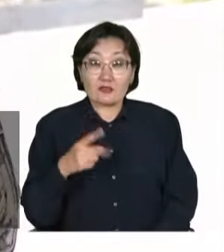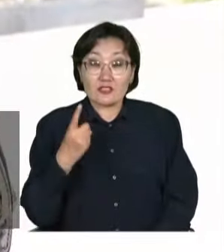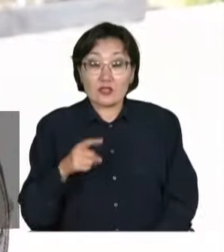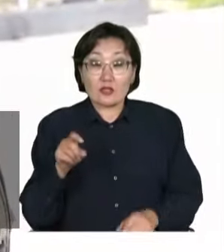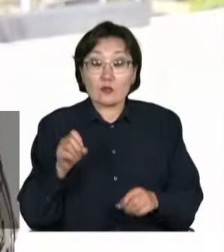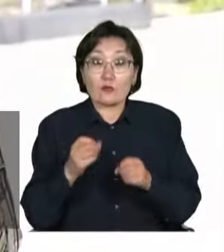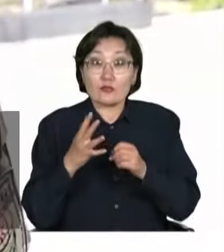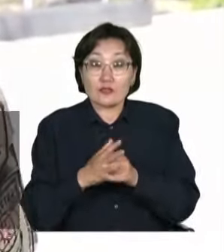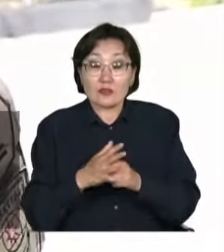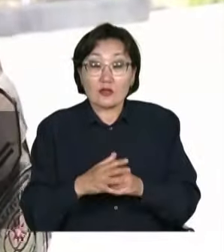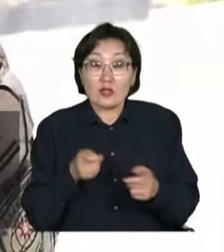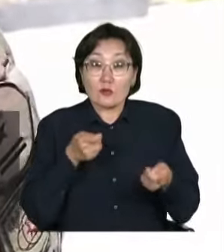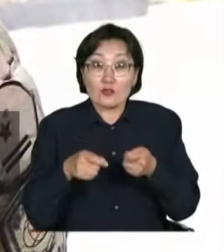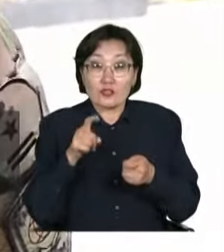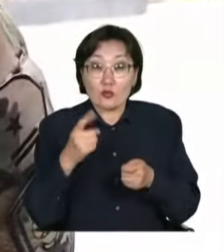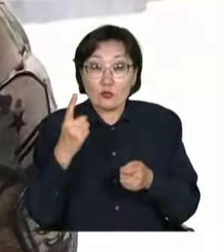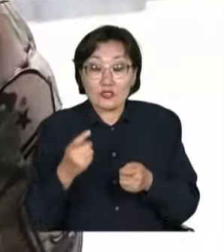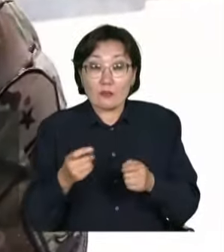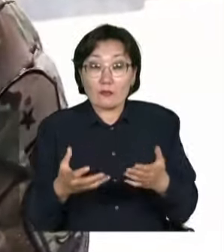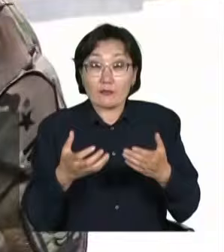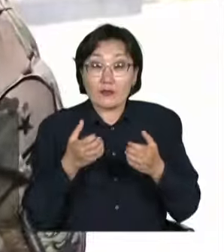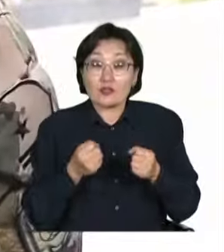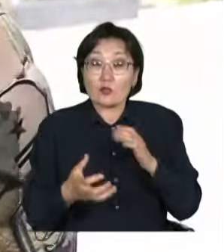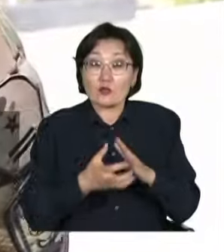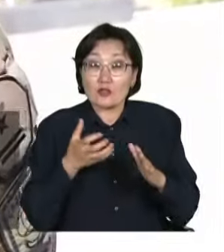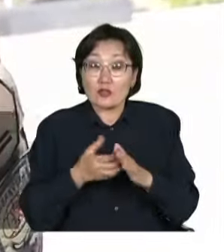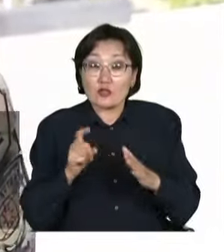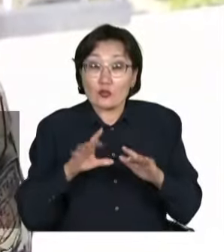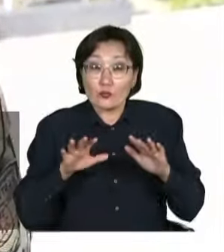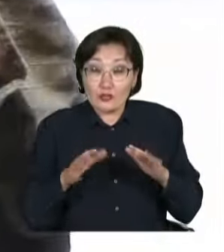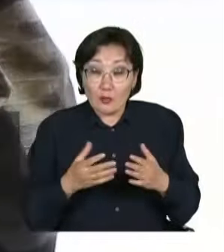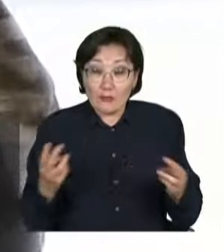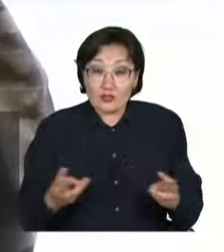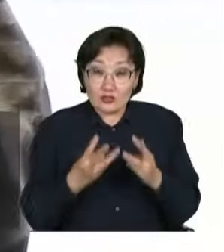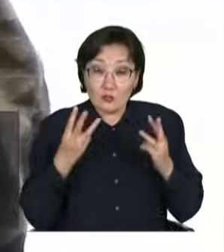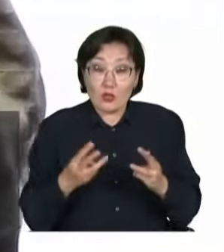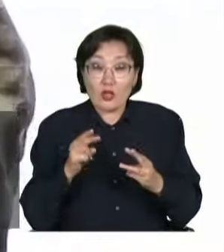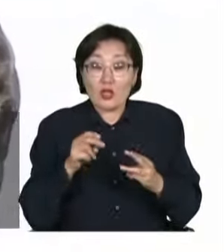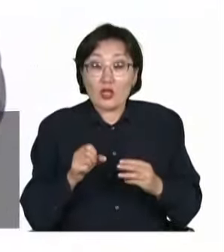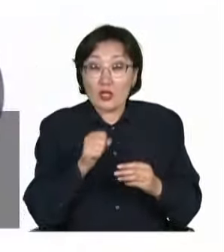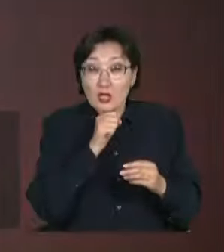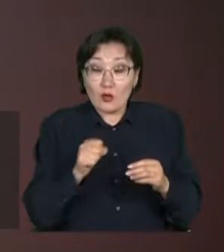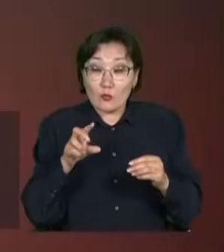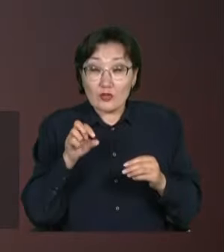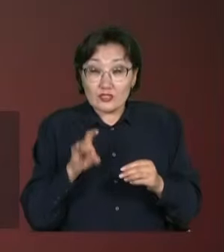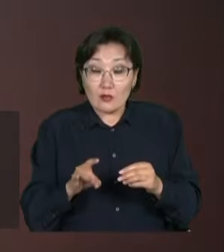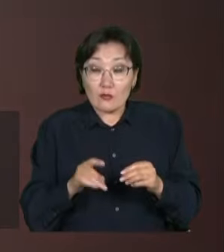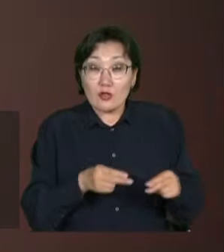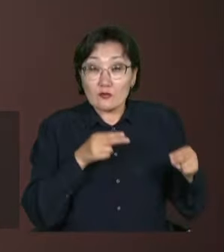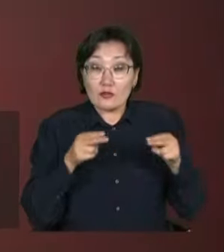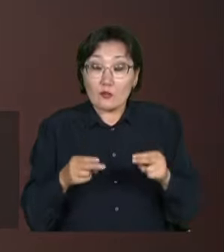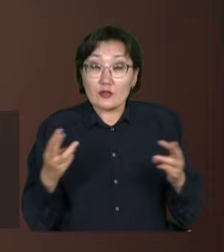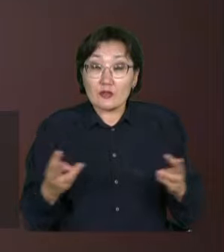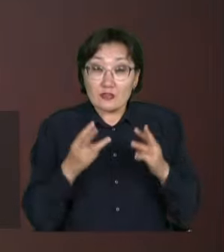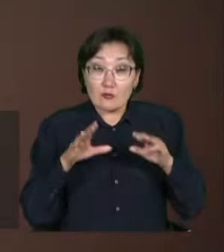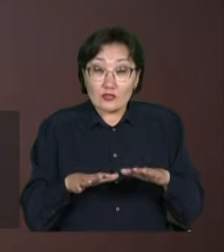21:15. На пульт управления 101 поступил вызов о том, что происходит пожар в караоке-баре. По прибытию на место пожара было установлено,